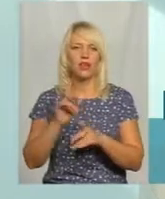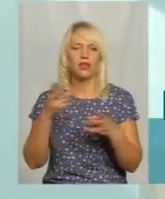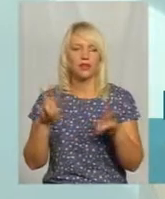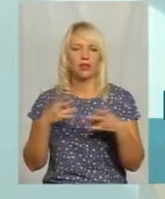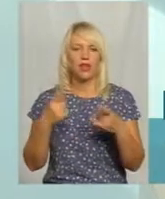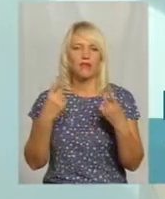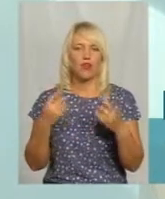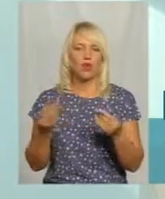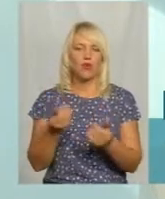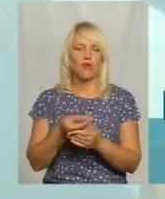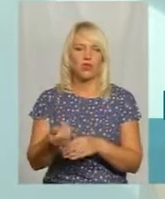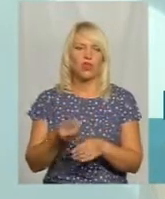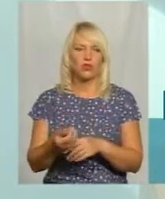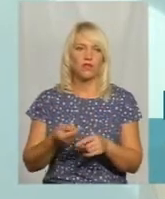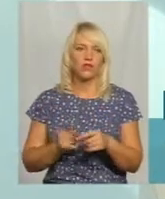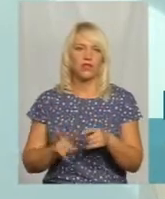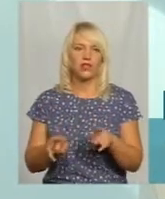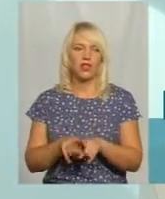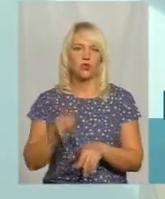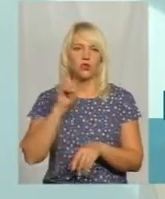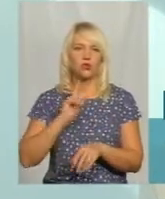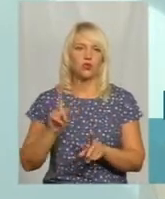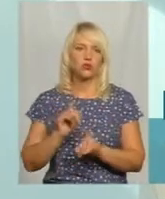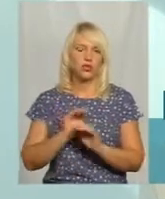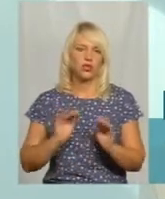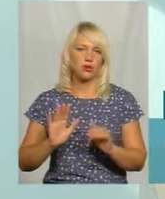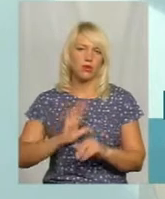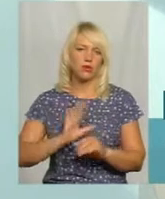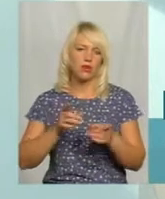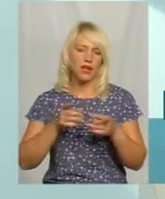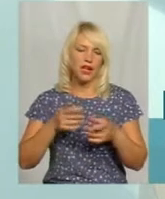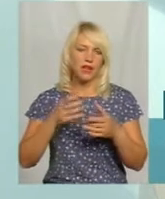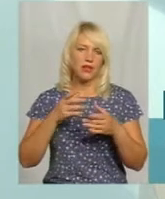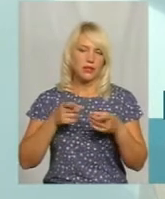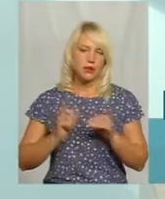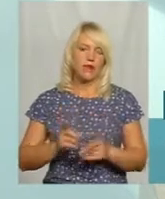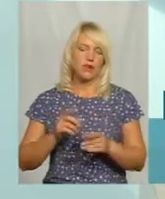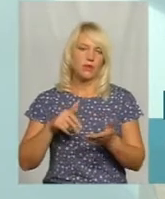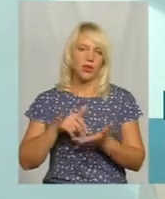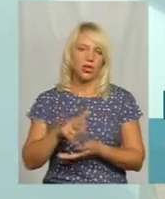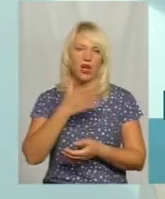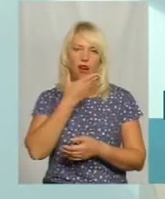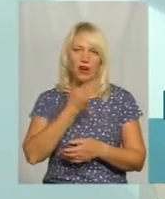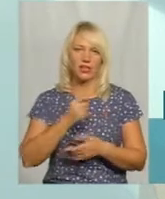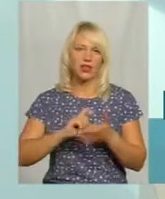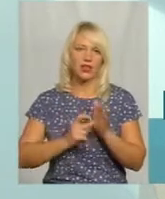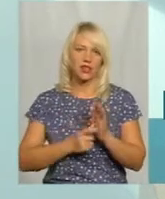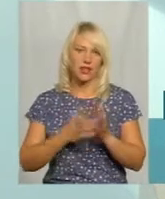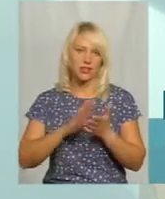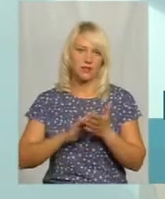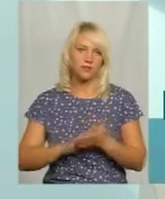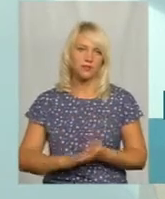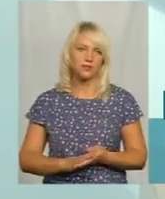фінансування. І це, напевно, також дуже зручно, тому що діти будуть справді прийдуть в цікавий, гарний, яскравий клас, такий, який ми бачили щойно на